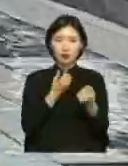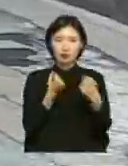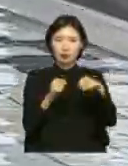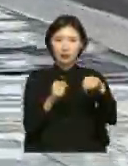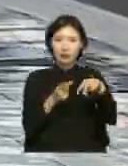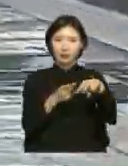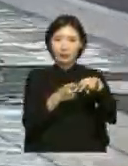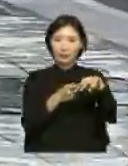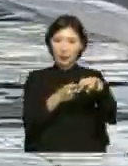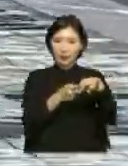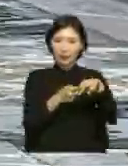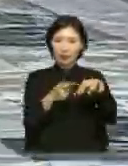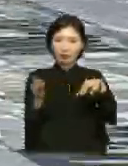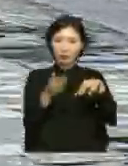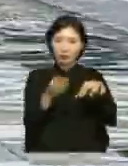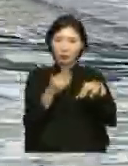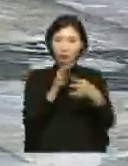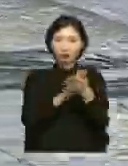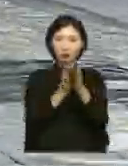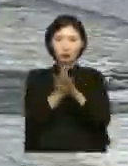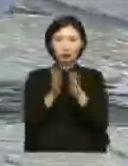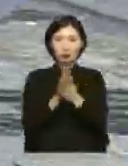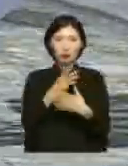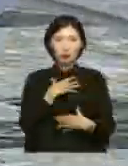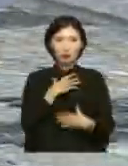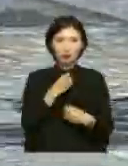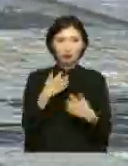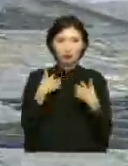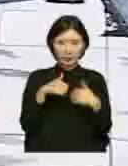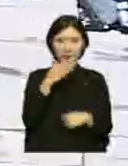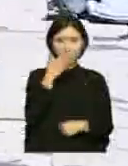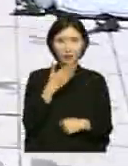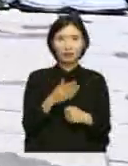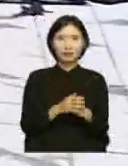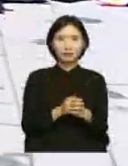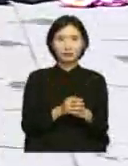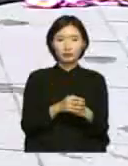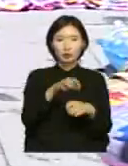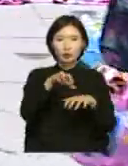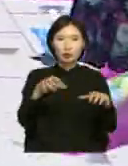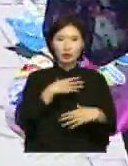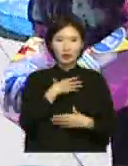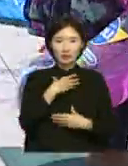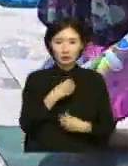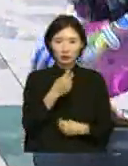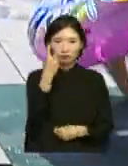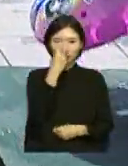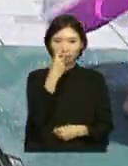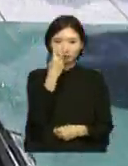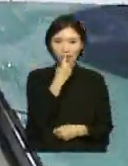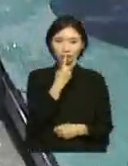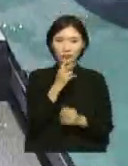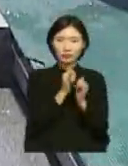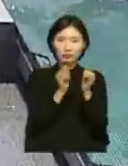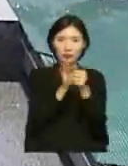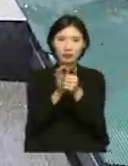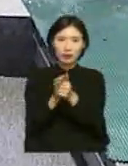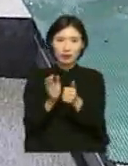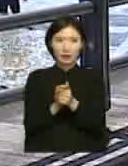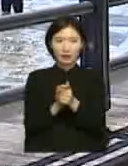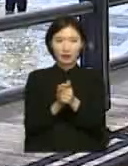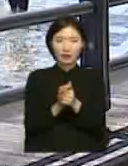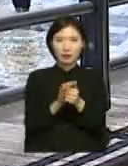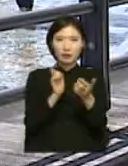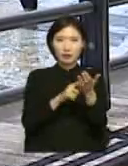얕은 수심으로 영유아도 안전하게 물놀이를 즐길 수 있습니다. 곳곳에는 안전요원들이 배치돼 만일의 사태를